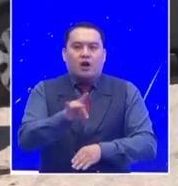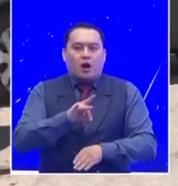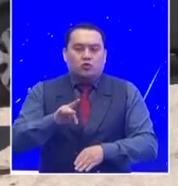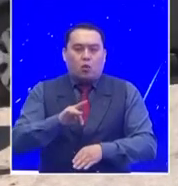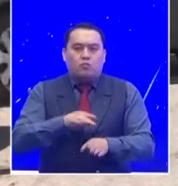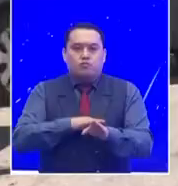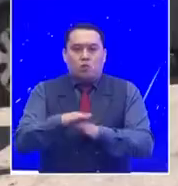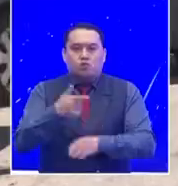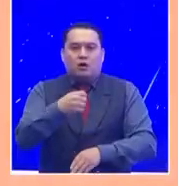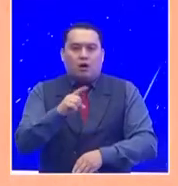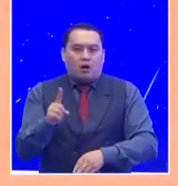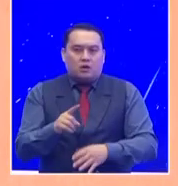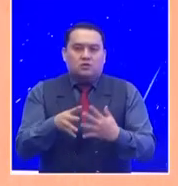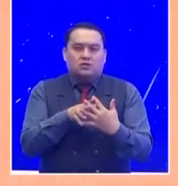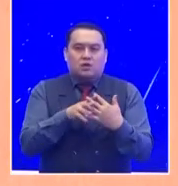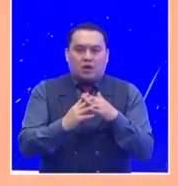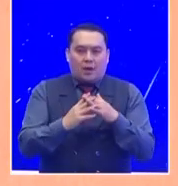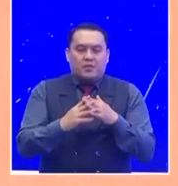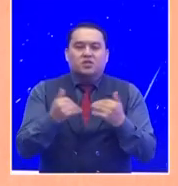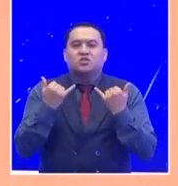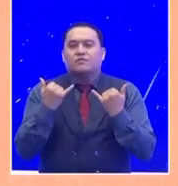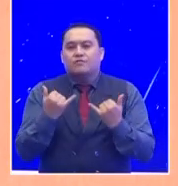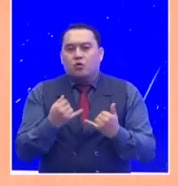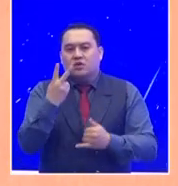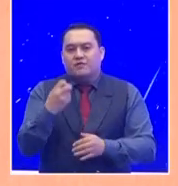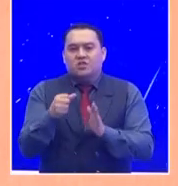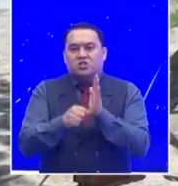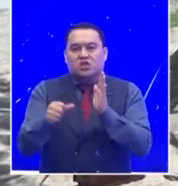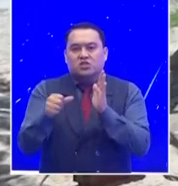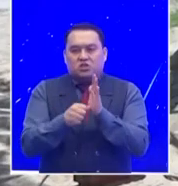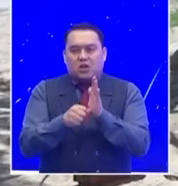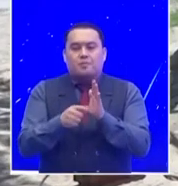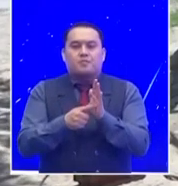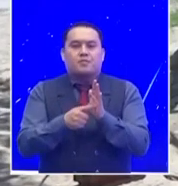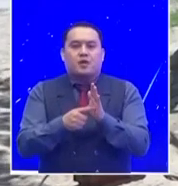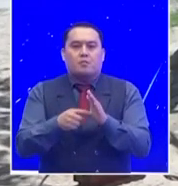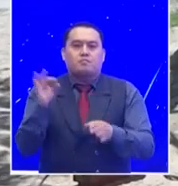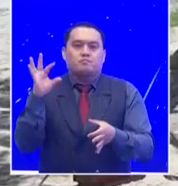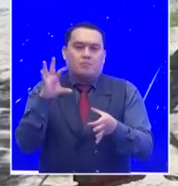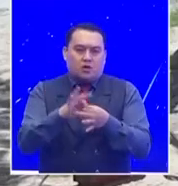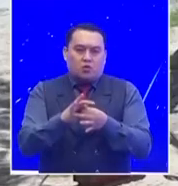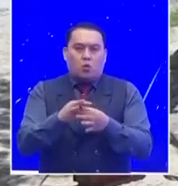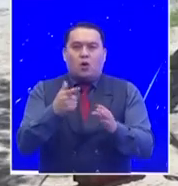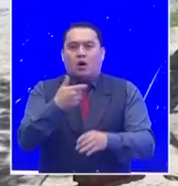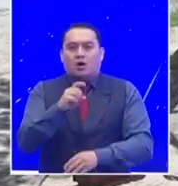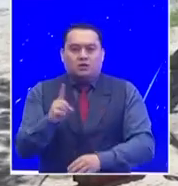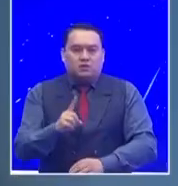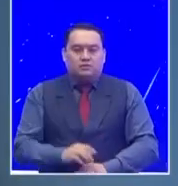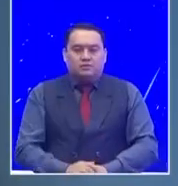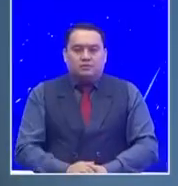работы и по газификации села Балпыкпи. В настоящее время 267 абонентов уже подключены к сети природного